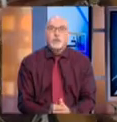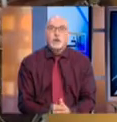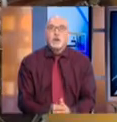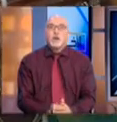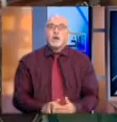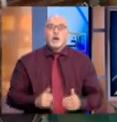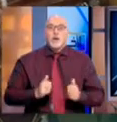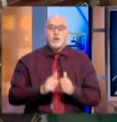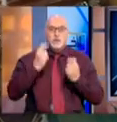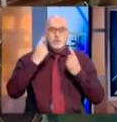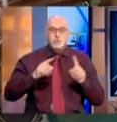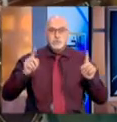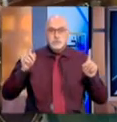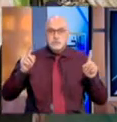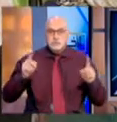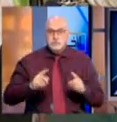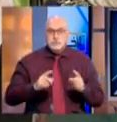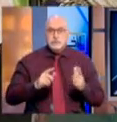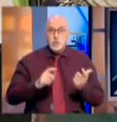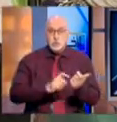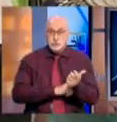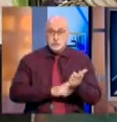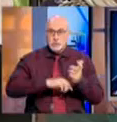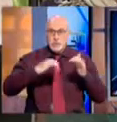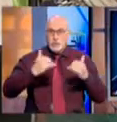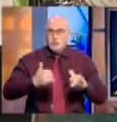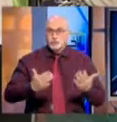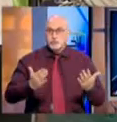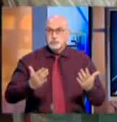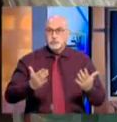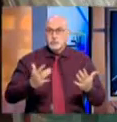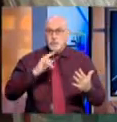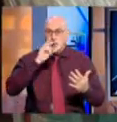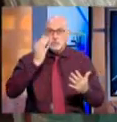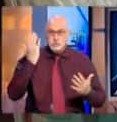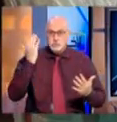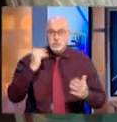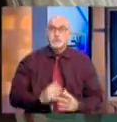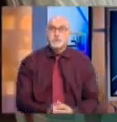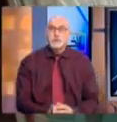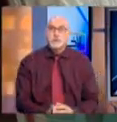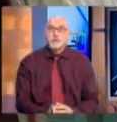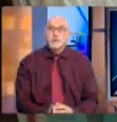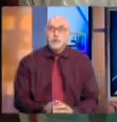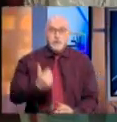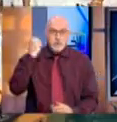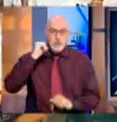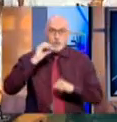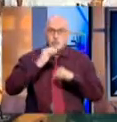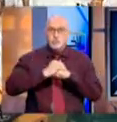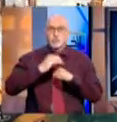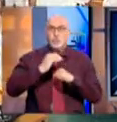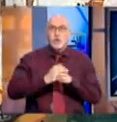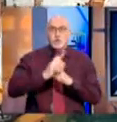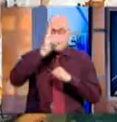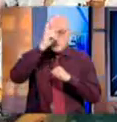بإيقاعات جوق زرنة ليالي العاصمة وجوق الموسيقى الأندلسية فنون وثقافة، انطلقت أندلسيات الجزائر